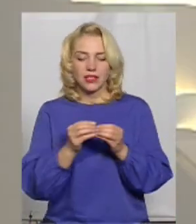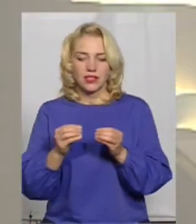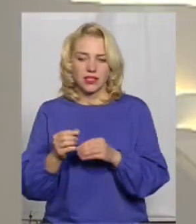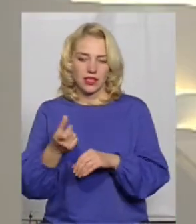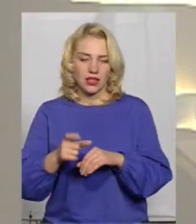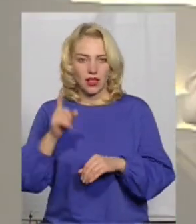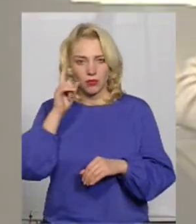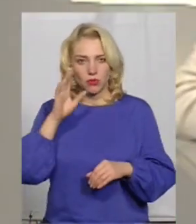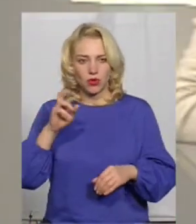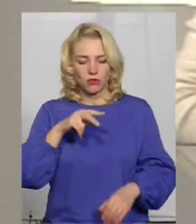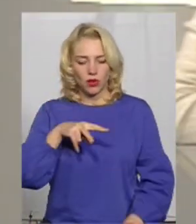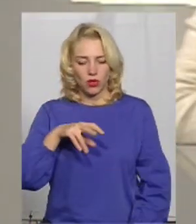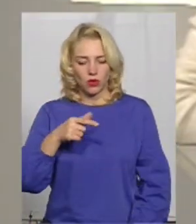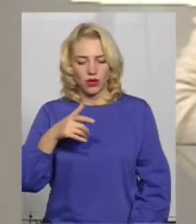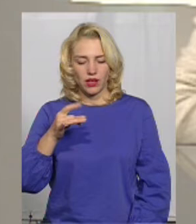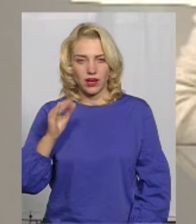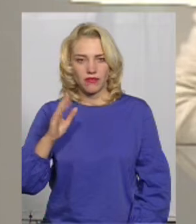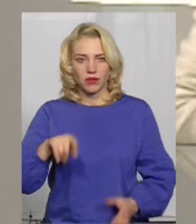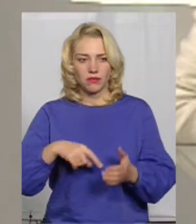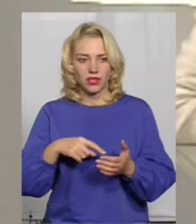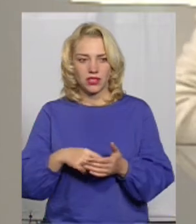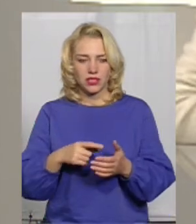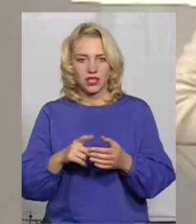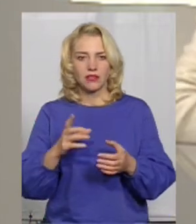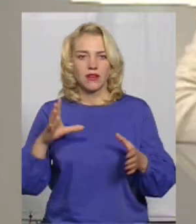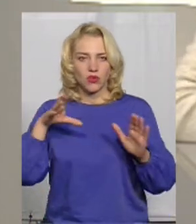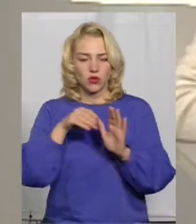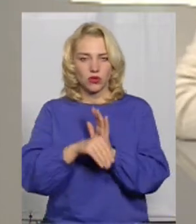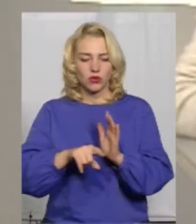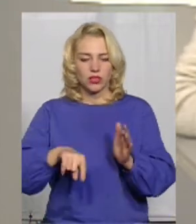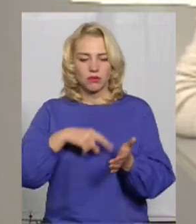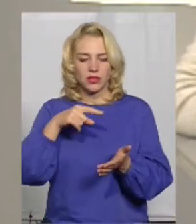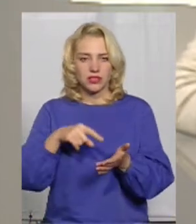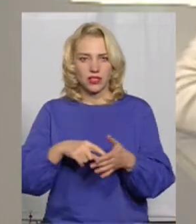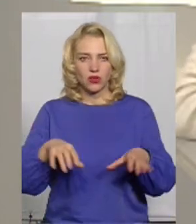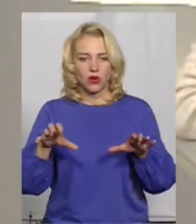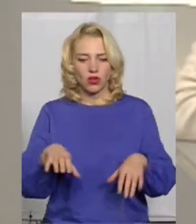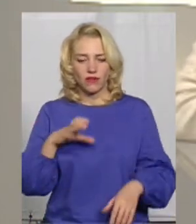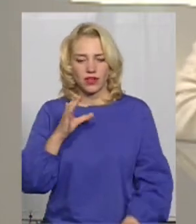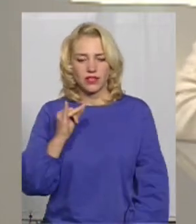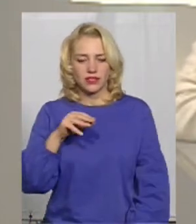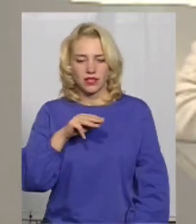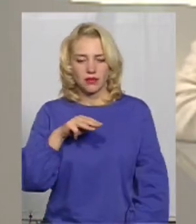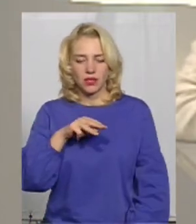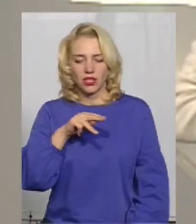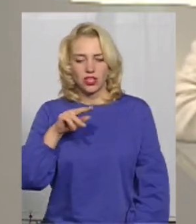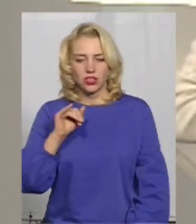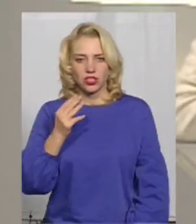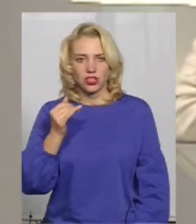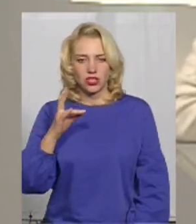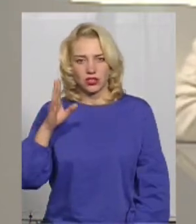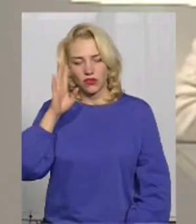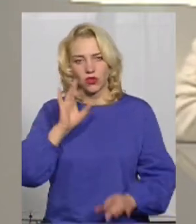найпопулярніших блогерів міста замкнув хмельницький міський голова Олександр Семчишин. Він нам розповів, що веде свій блог